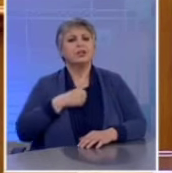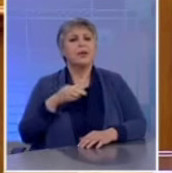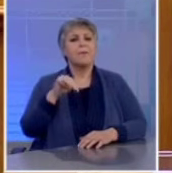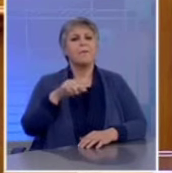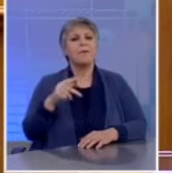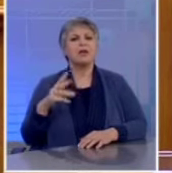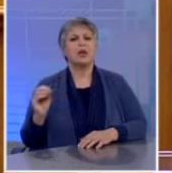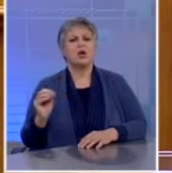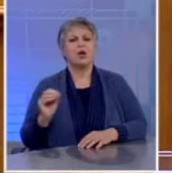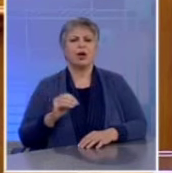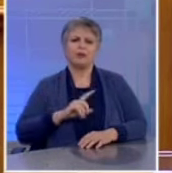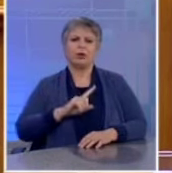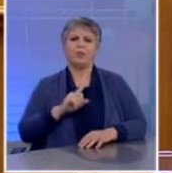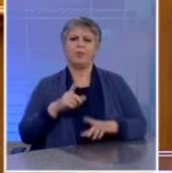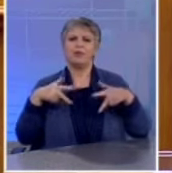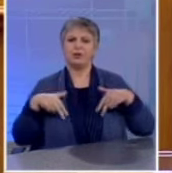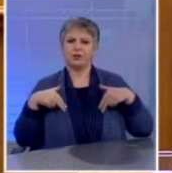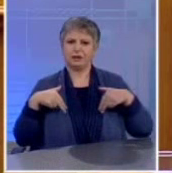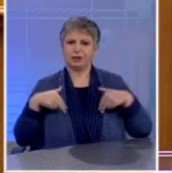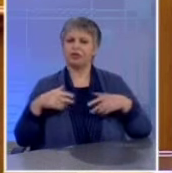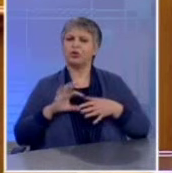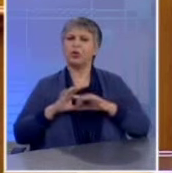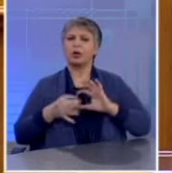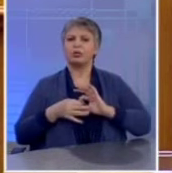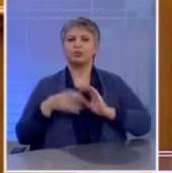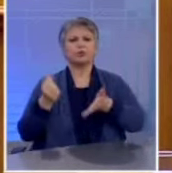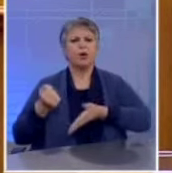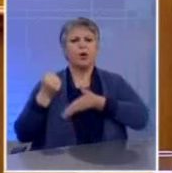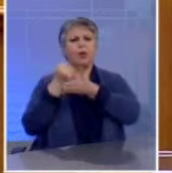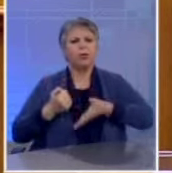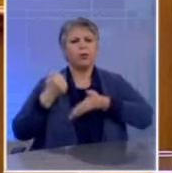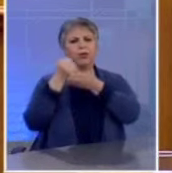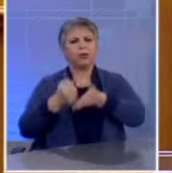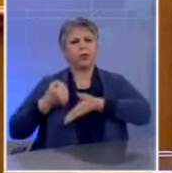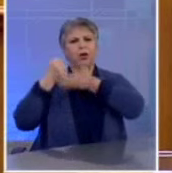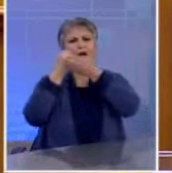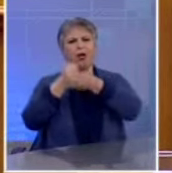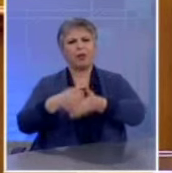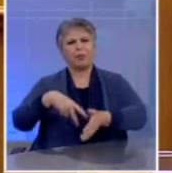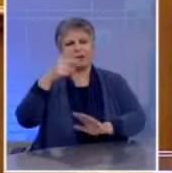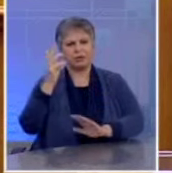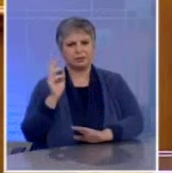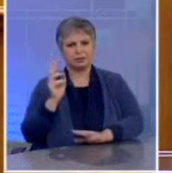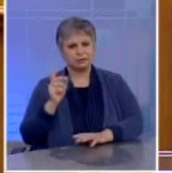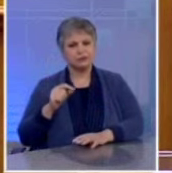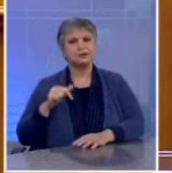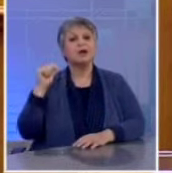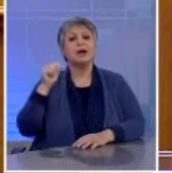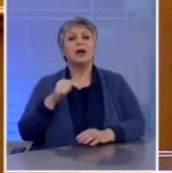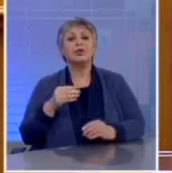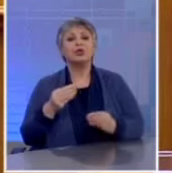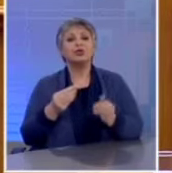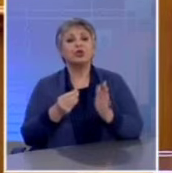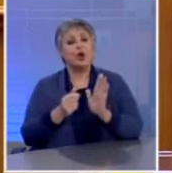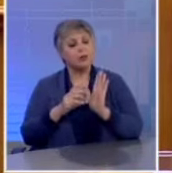οργανώσεων που λάμβαναν αφιδώς χρηματοδοτήσεις από το ελληνικό δημόσιο. Η τροπολογία αυτή